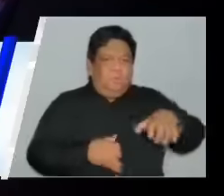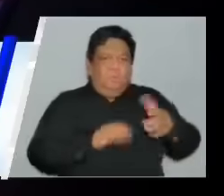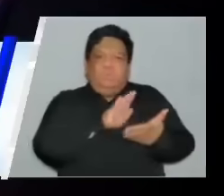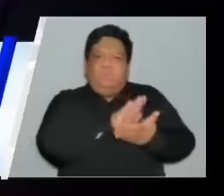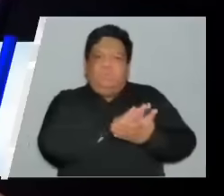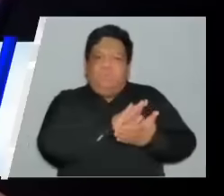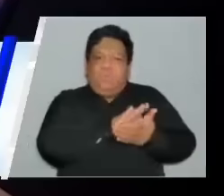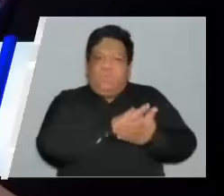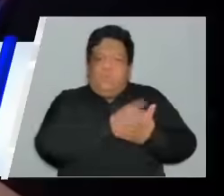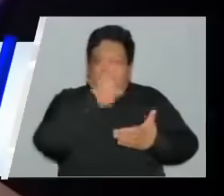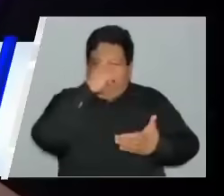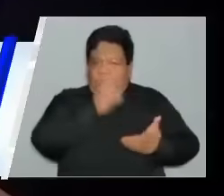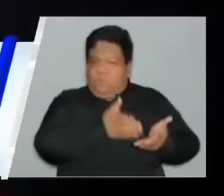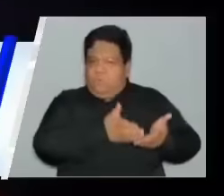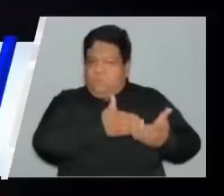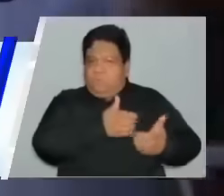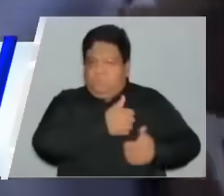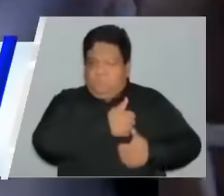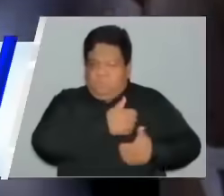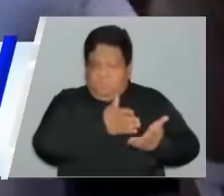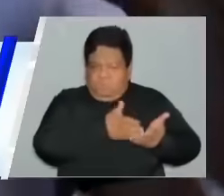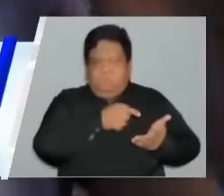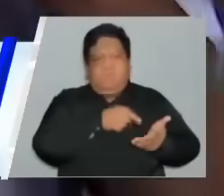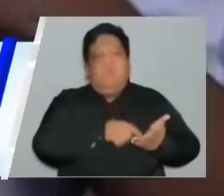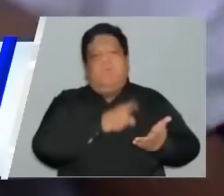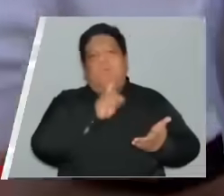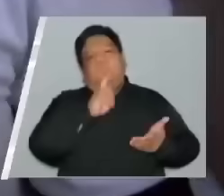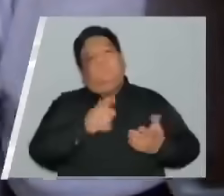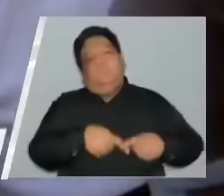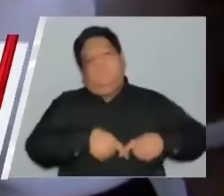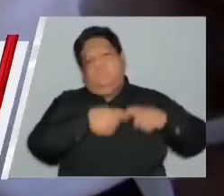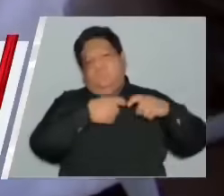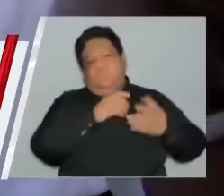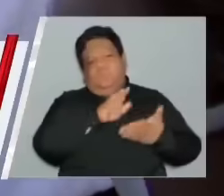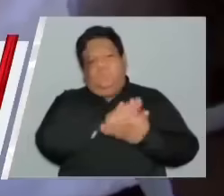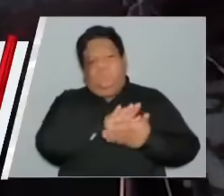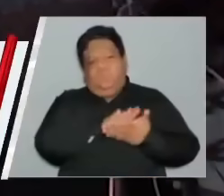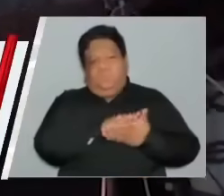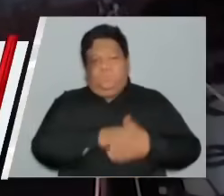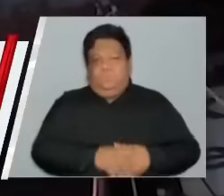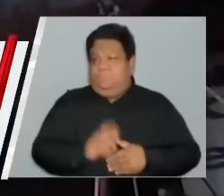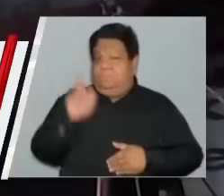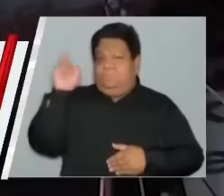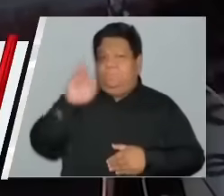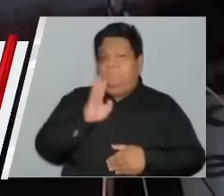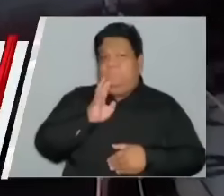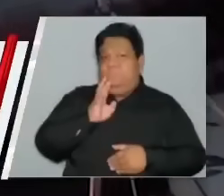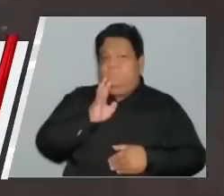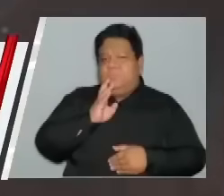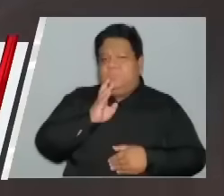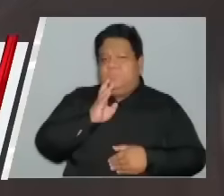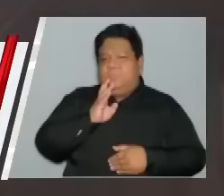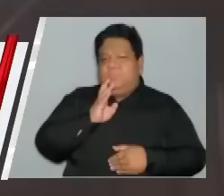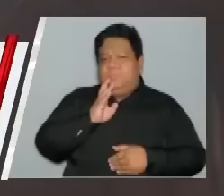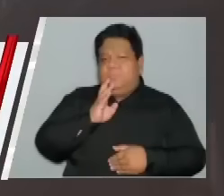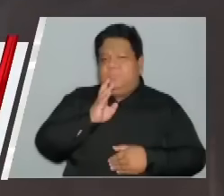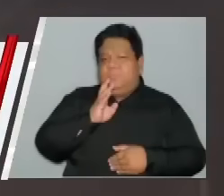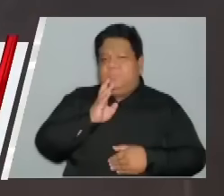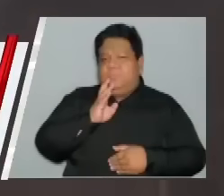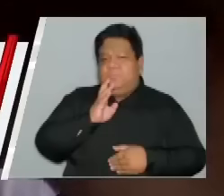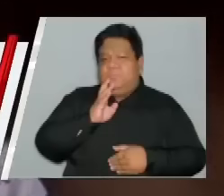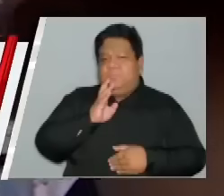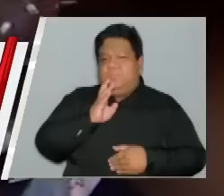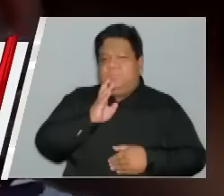kanilang mahigit 100 estudyante. Bumaba po kami agad. Bumaba po kami para di po masopo kahit sa